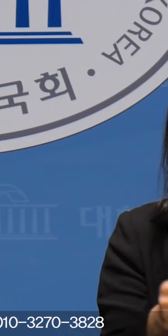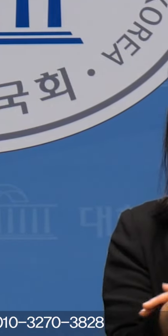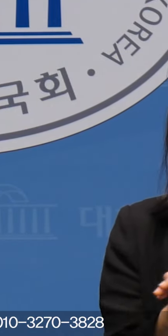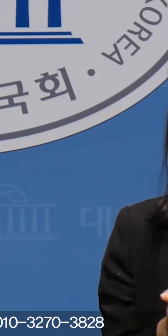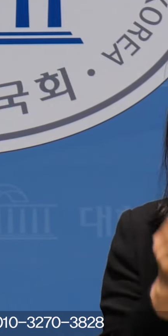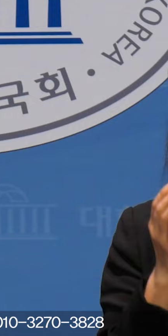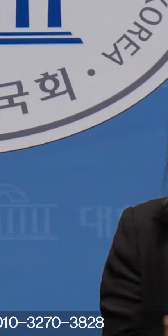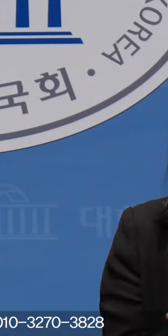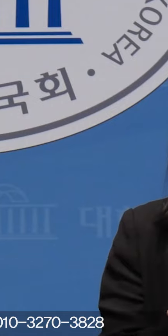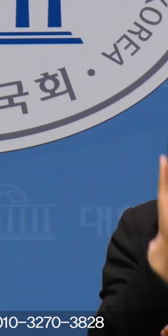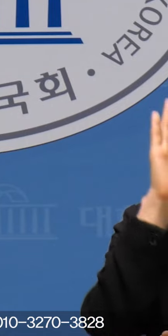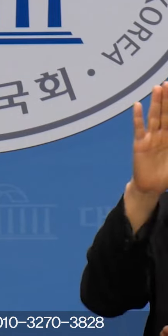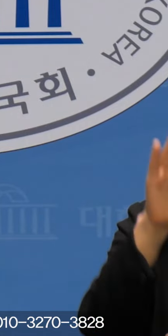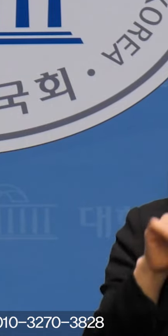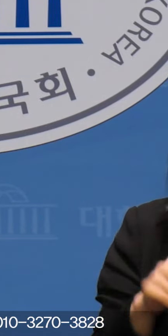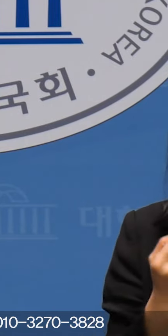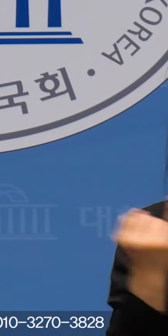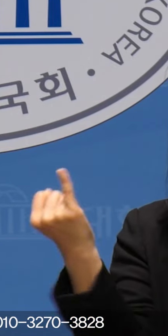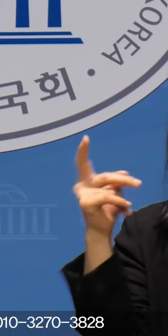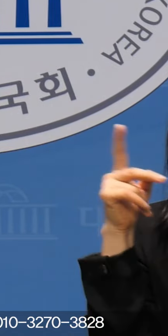말고 칼을 빼십시오.